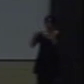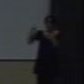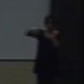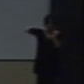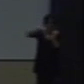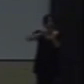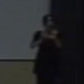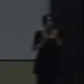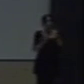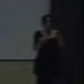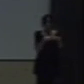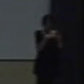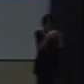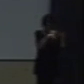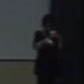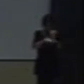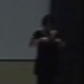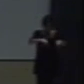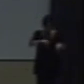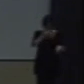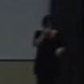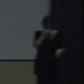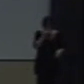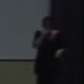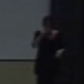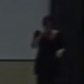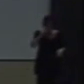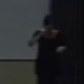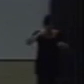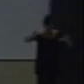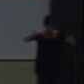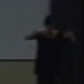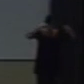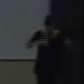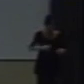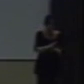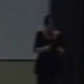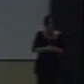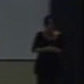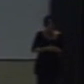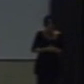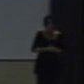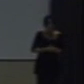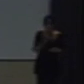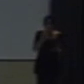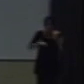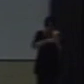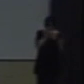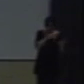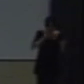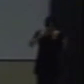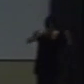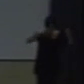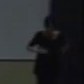nascut d'una associació tal, a Twitter, avui en dia, donaria més visibilitat a determinats col·lectius que ara per ara no sé, perquè